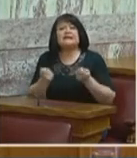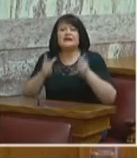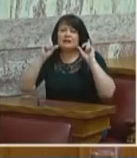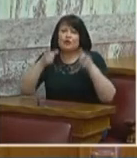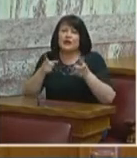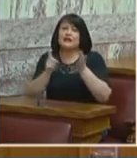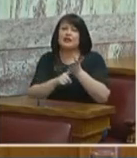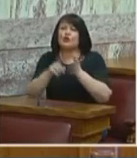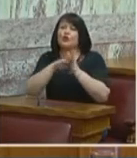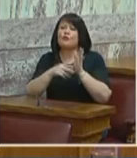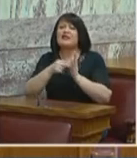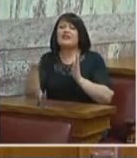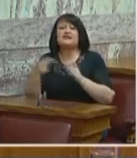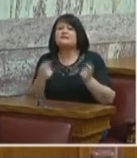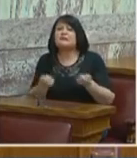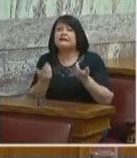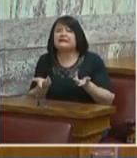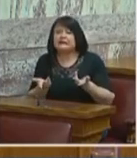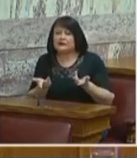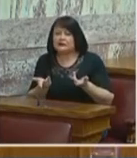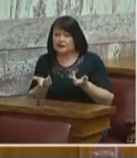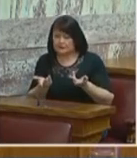στη χώρα επιτρέπει, κύριε Υπουργέ.